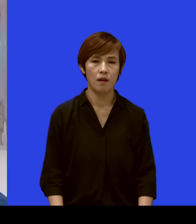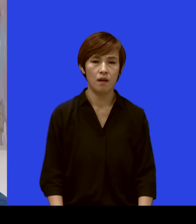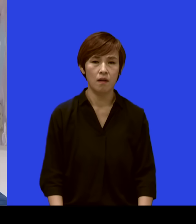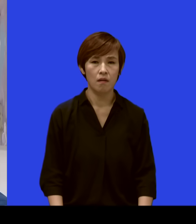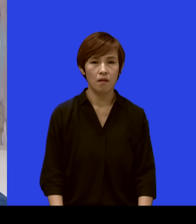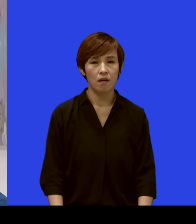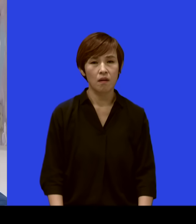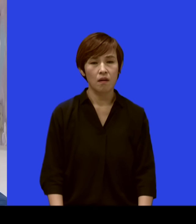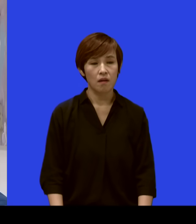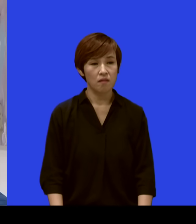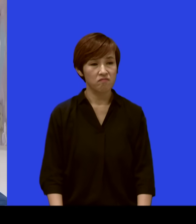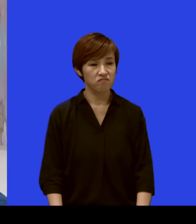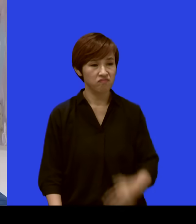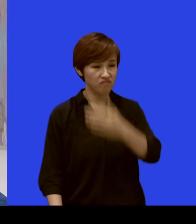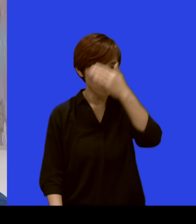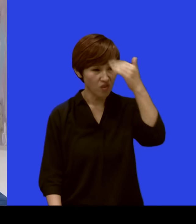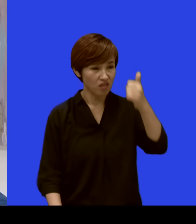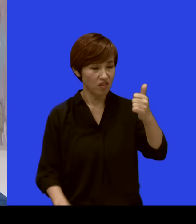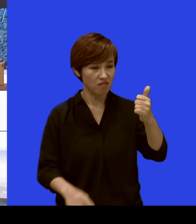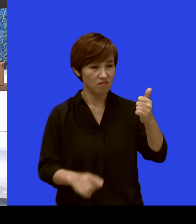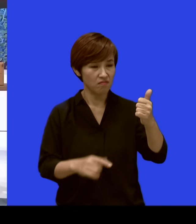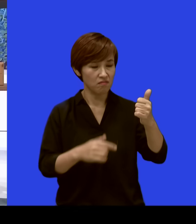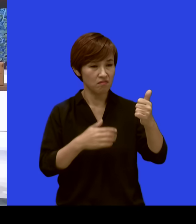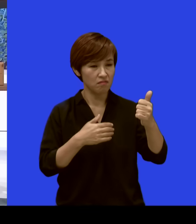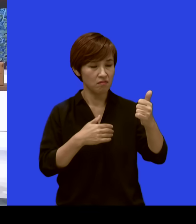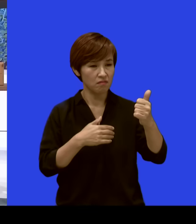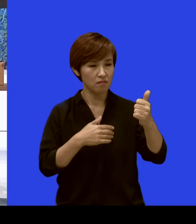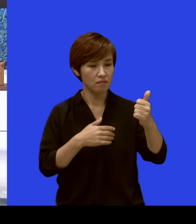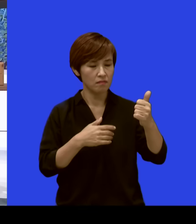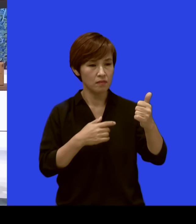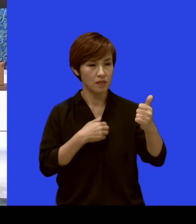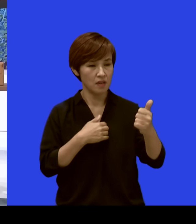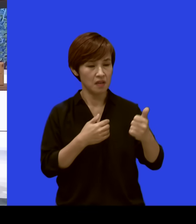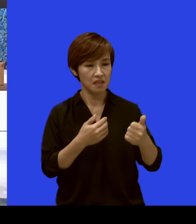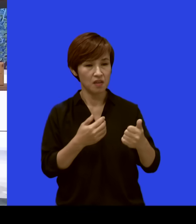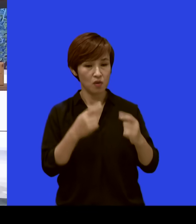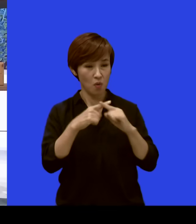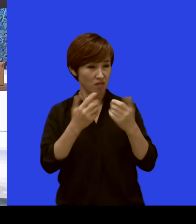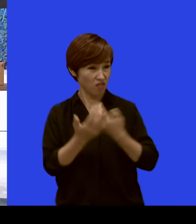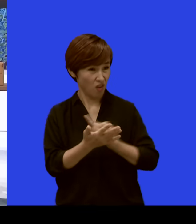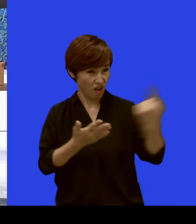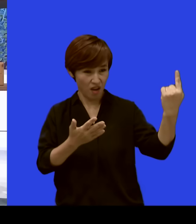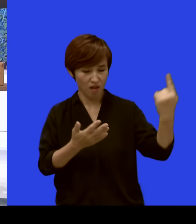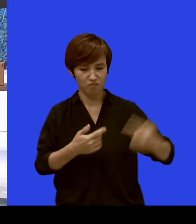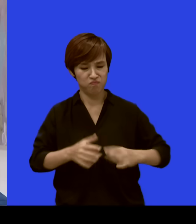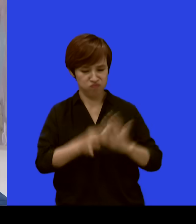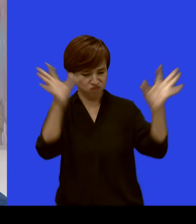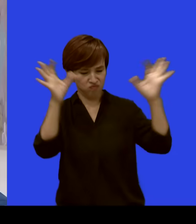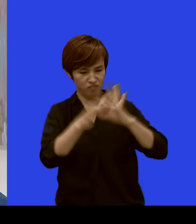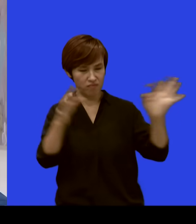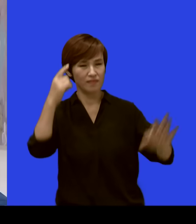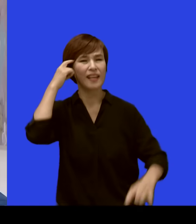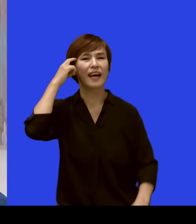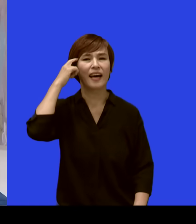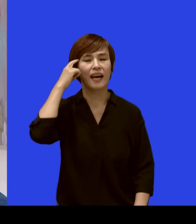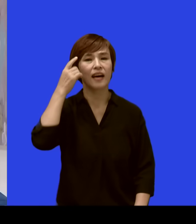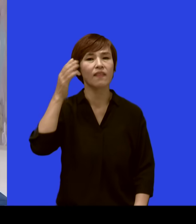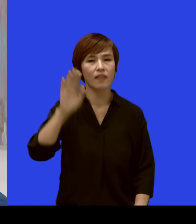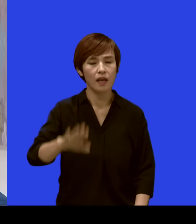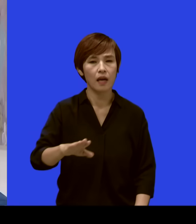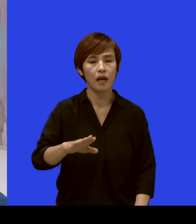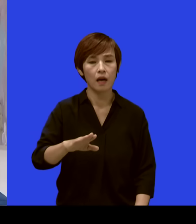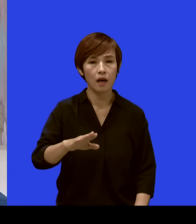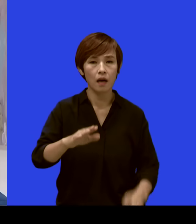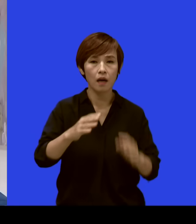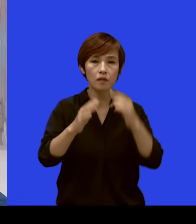처음엔 뭐 당신이 나간다고 내가 뭐 눈 하나 깜짝하겠느냐 뭐 이러고 내가 뭐 그렇게 만만한 사람이 아니다 이런 생각을 했는데 네. 실제로 지나니까 사람이